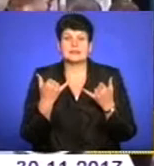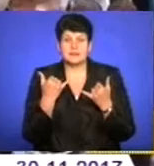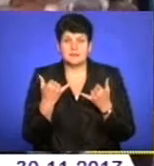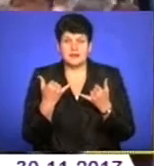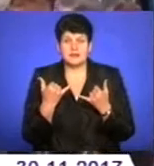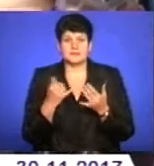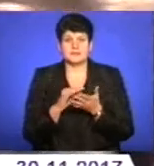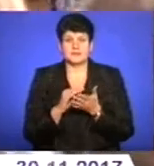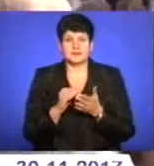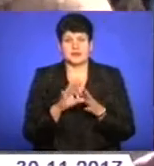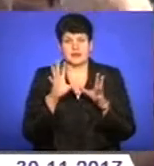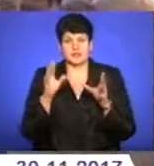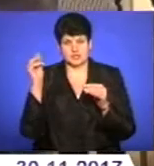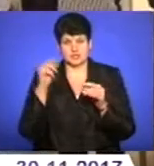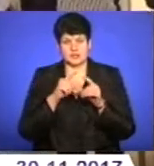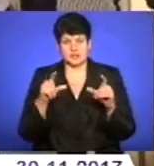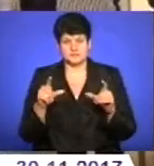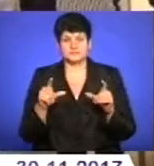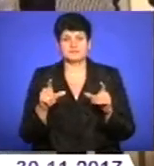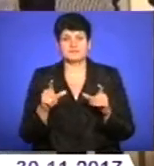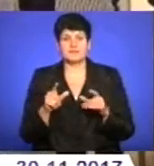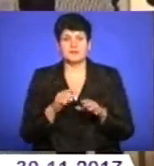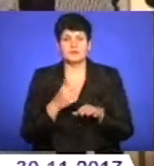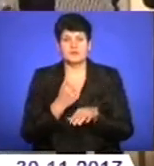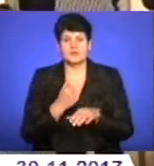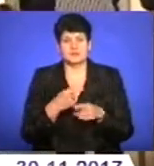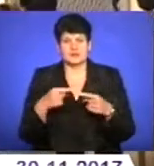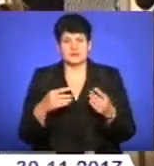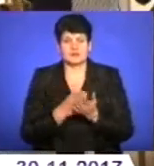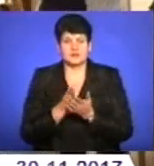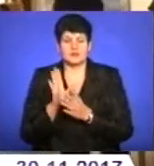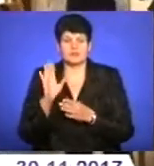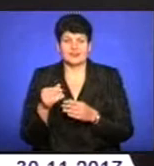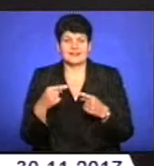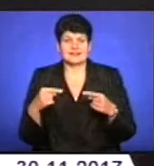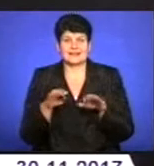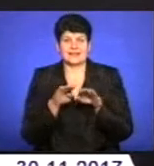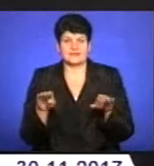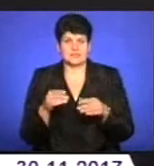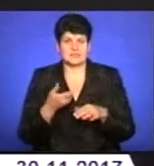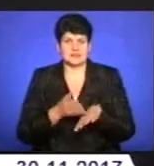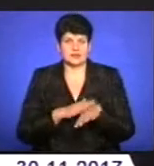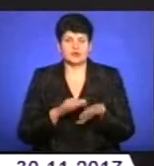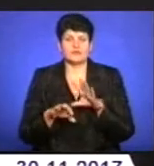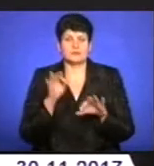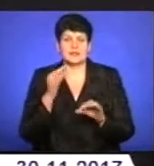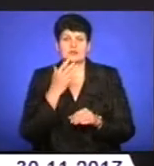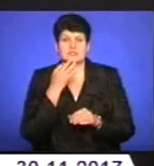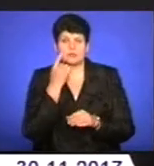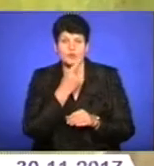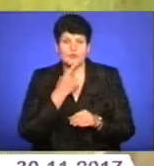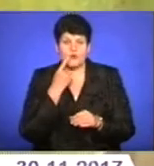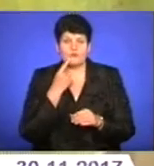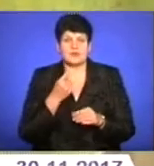для учнів загальноосвітніх шкіл та шкіл з профільним навчанням матимуть різний рівень складності. Учні, які оберуть іноземну мову як предмет